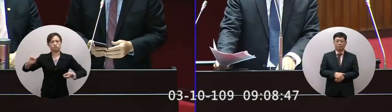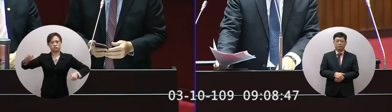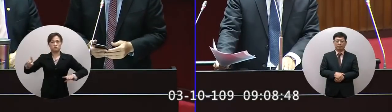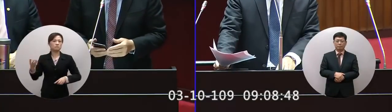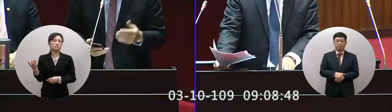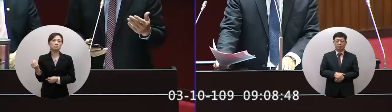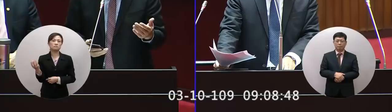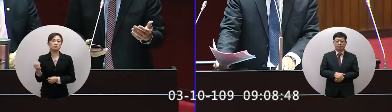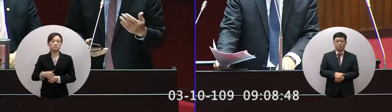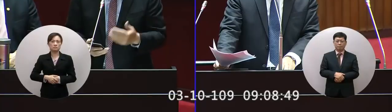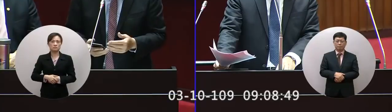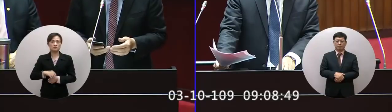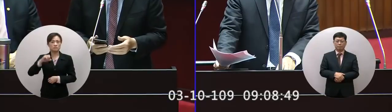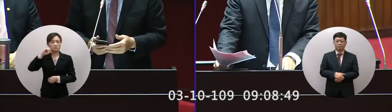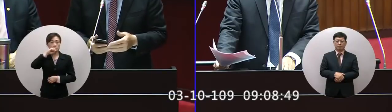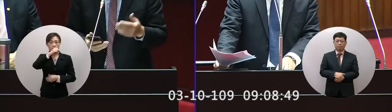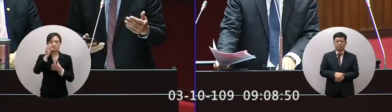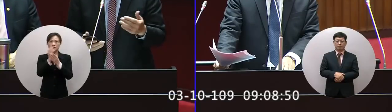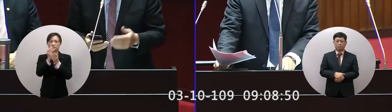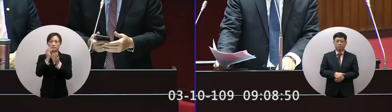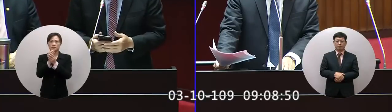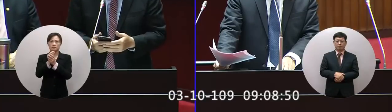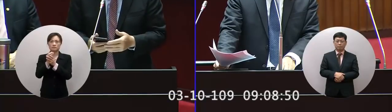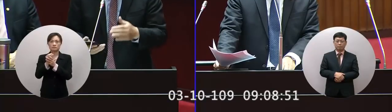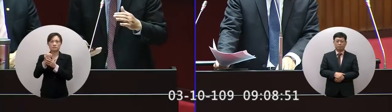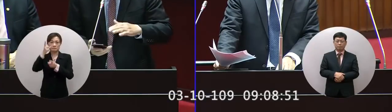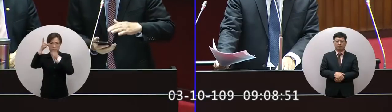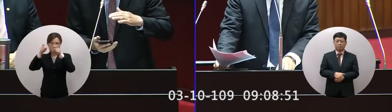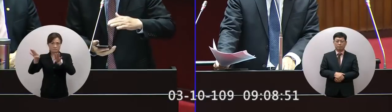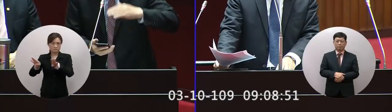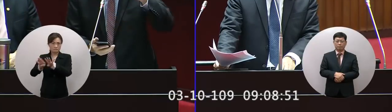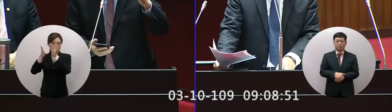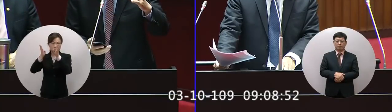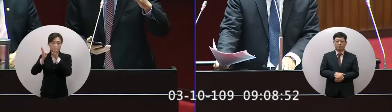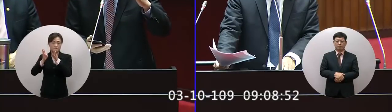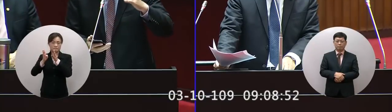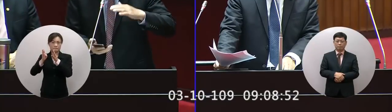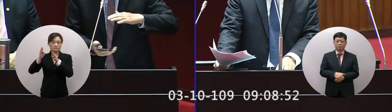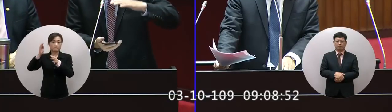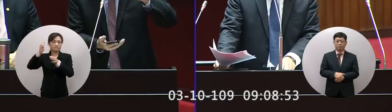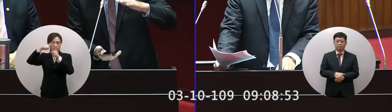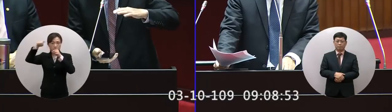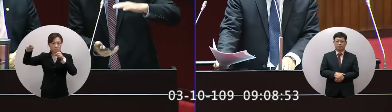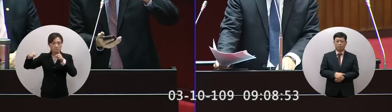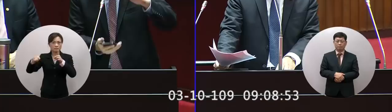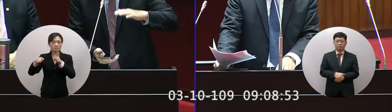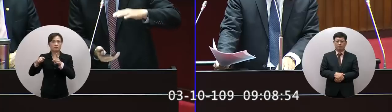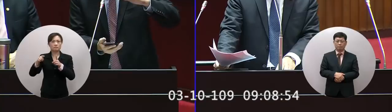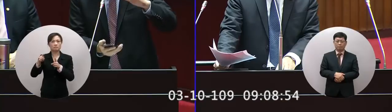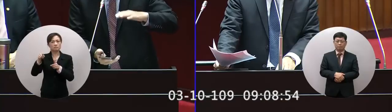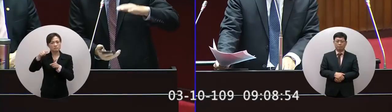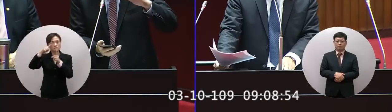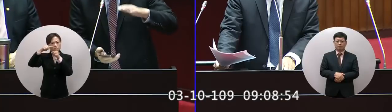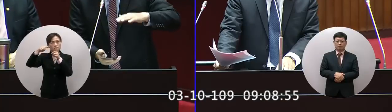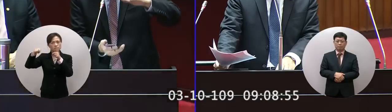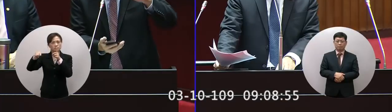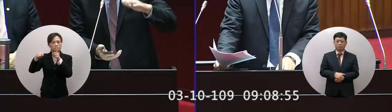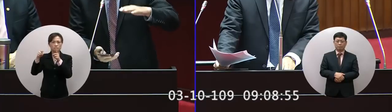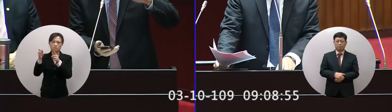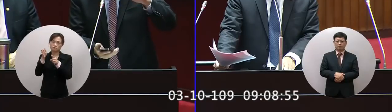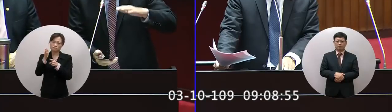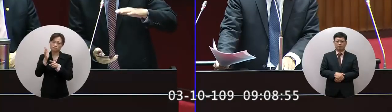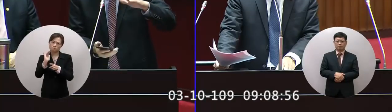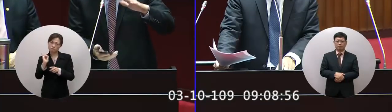股在开盘。新年开盘之后跌了700点，事实上没有一直完全的回补，但这都在一个小幅的震荡之